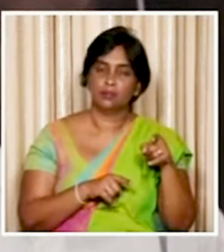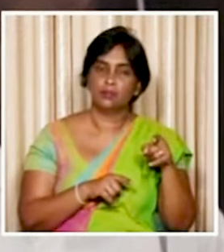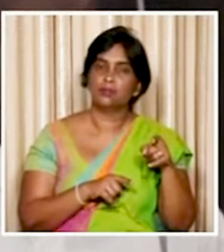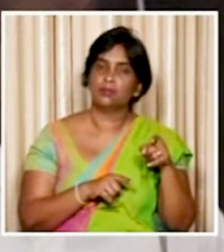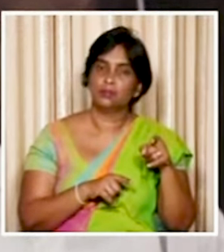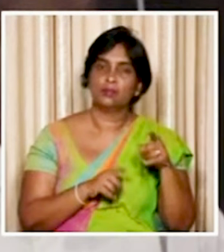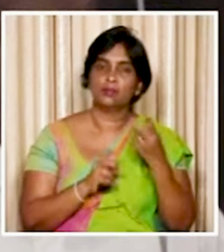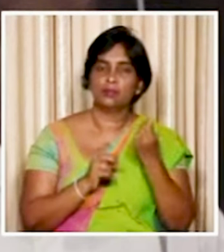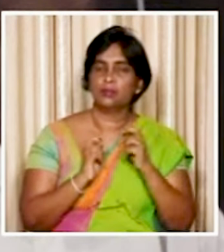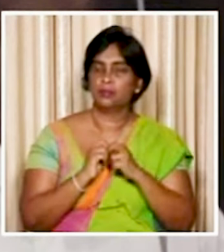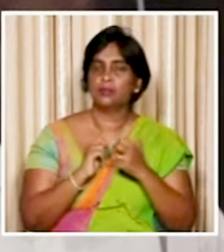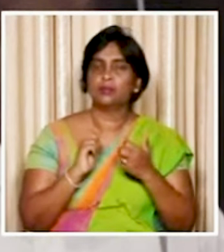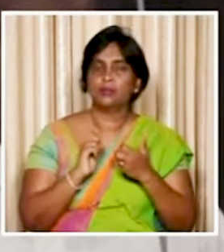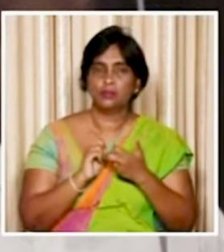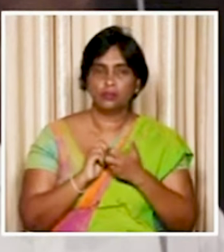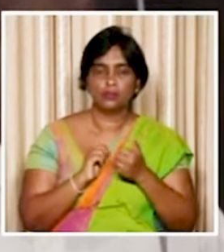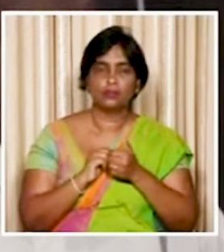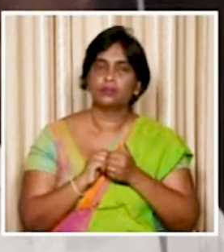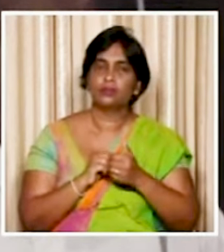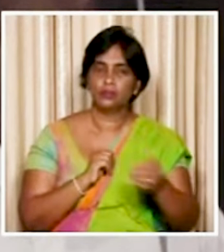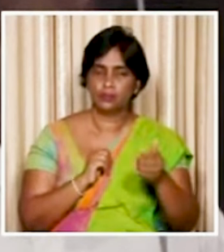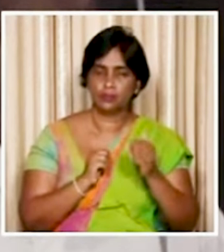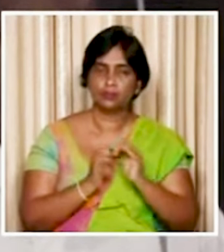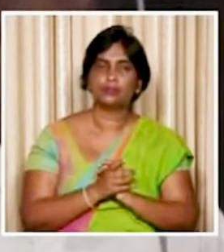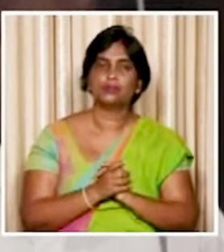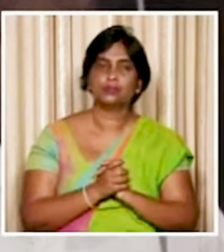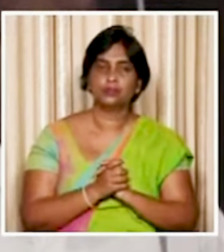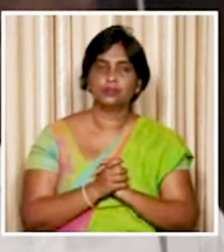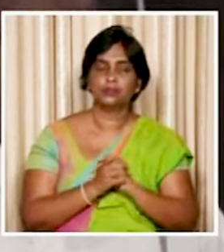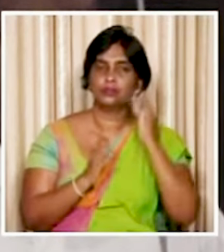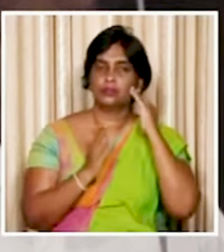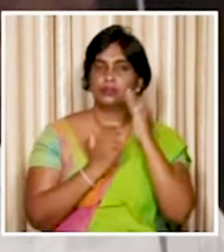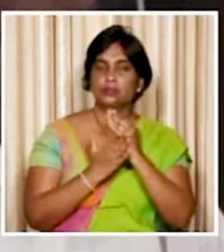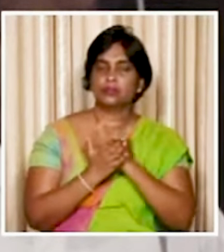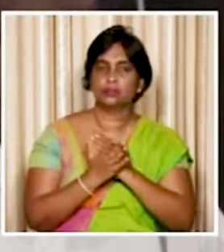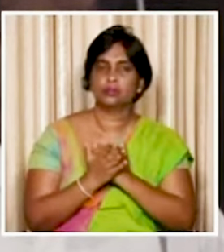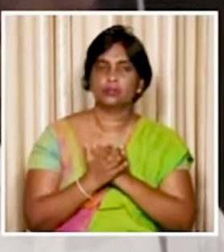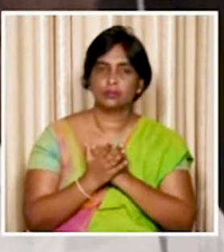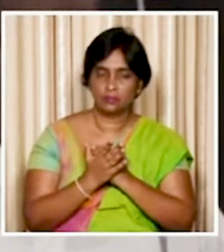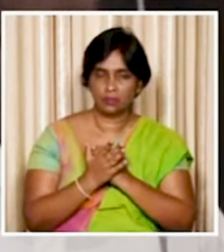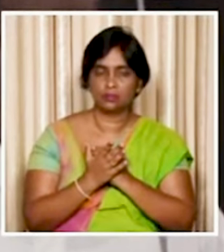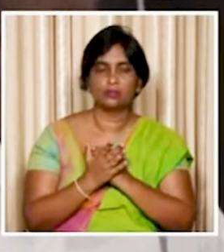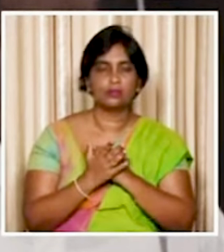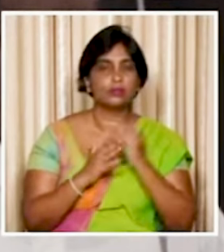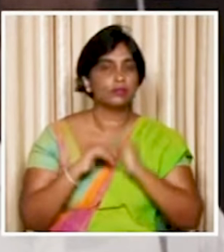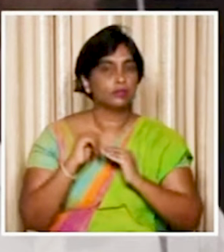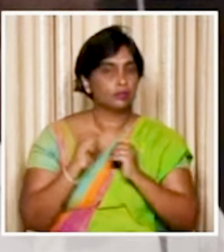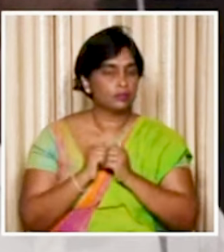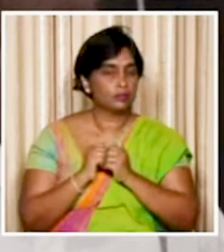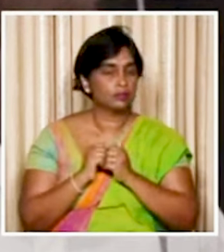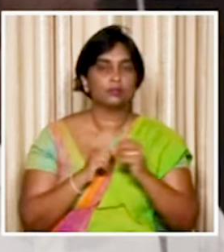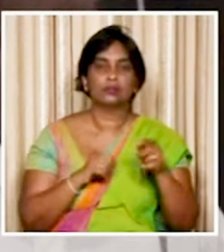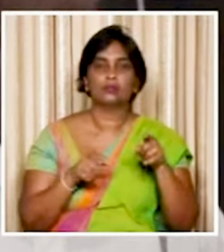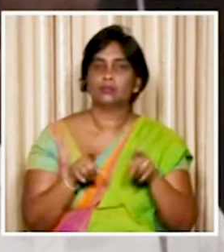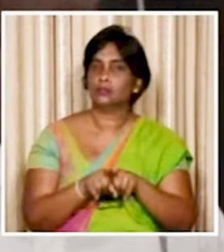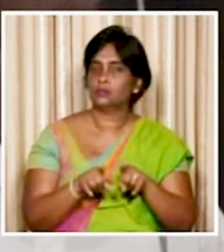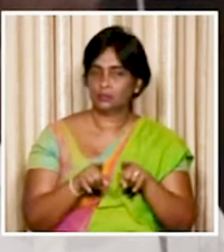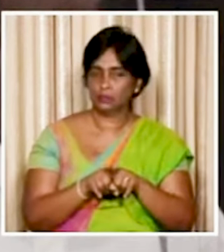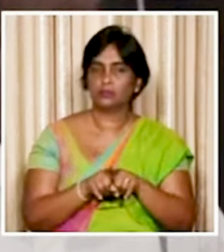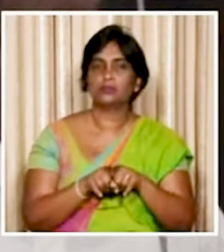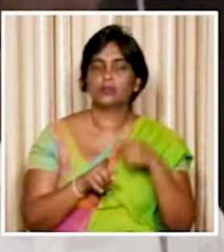என்று உச்சநீதிமன்ற தீர்ப்பின் பிற்பாடும் தற்பொழுது எடுக்கின்ற தீர்மானங்களில்